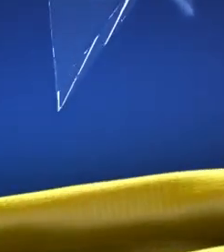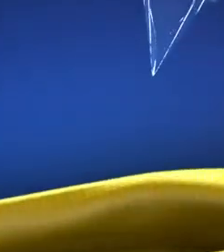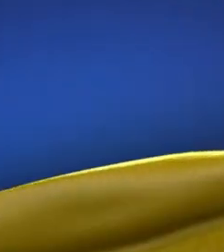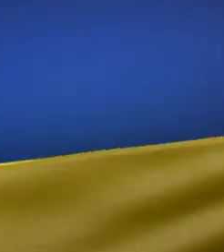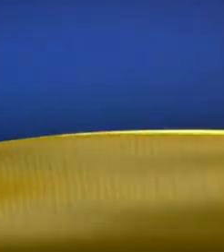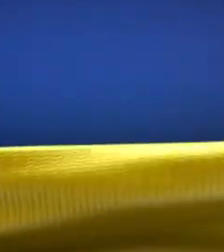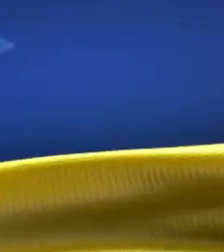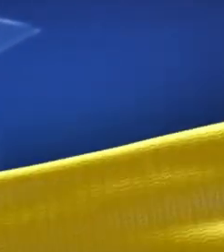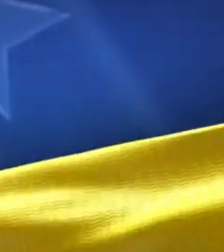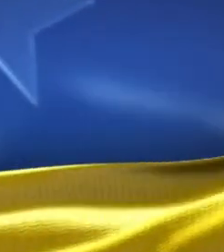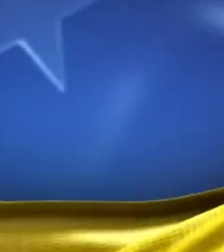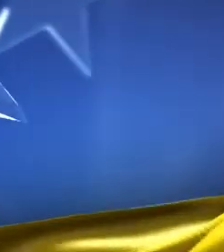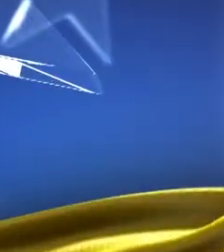izbori